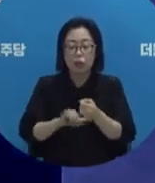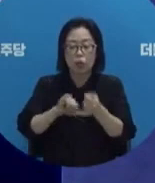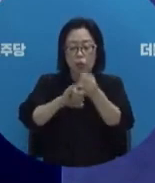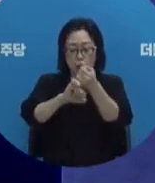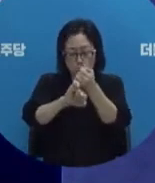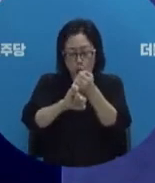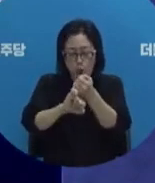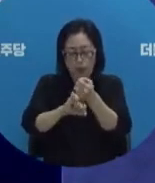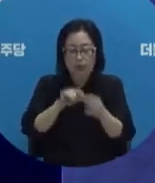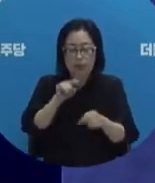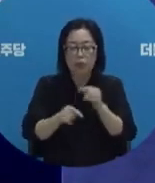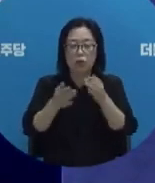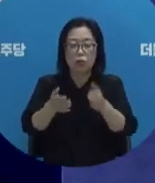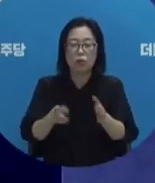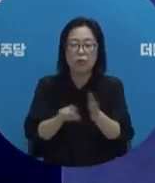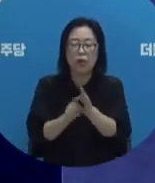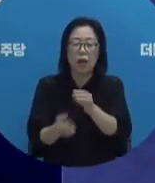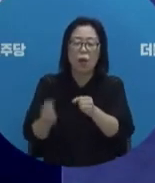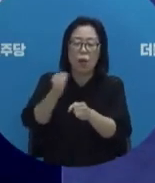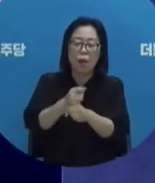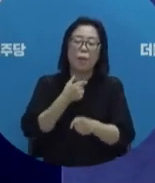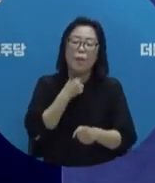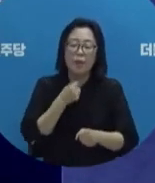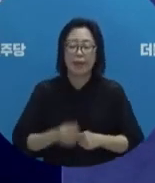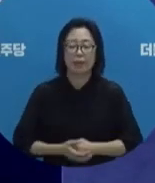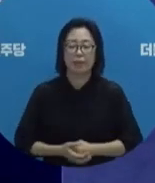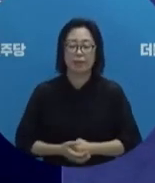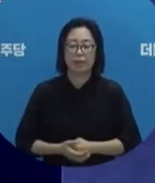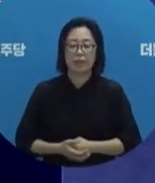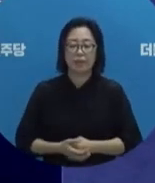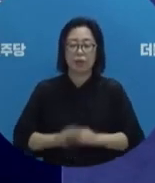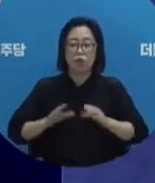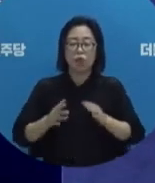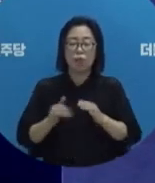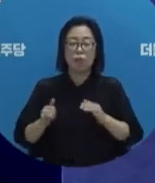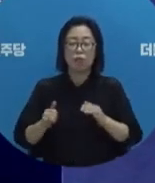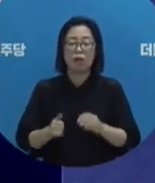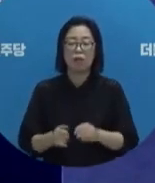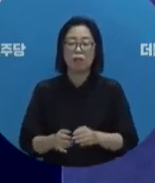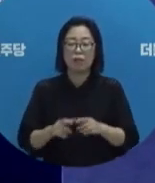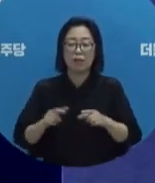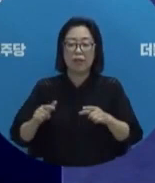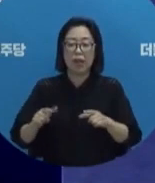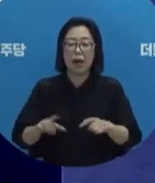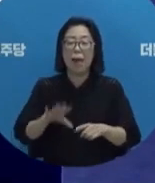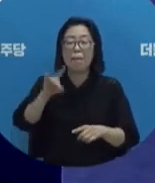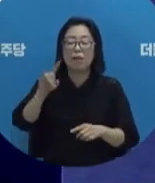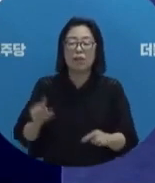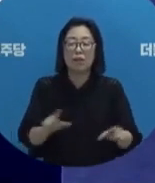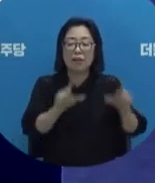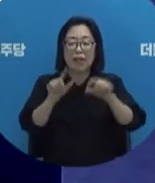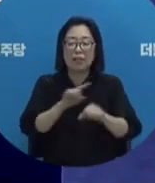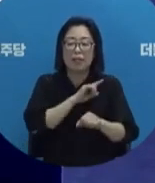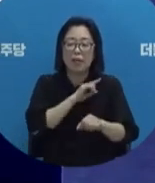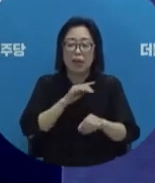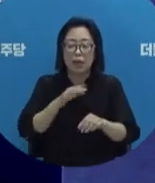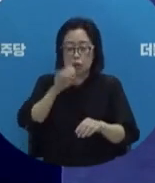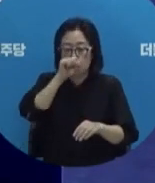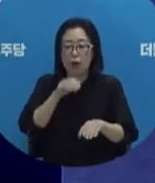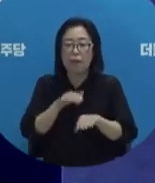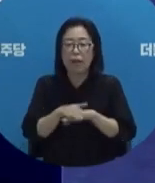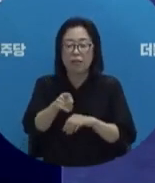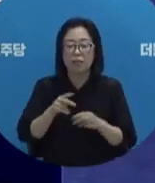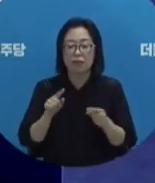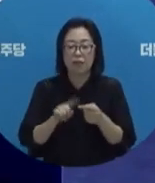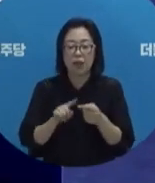신뢰를 회복하게 씁니다 국민 우수한 민생 제일주의 기치아래 실용적